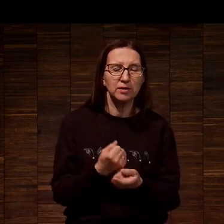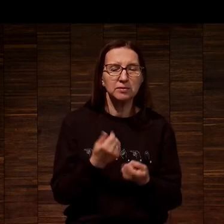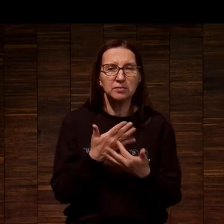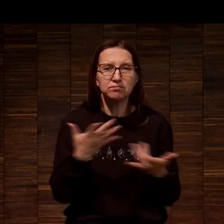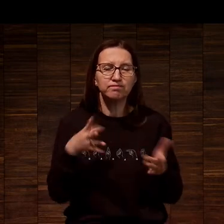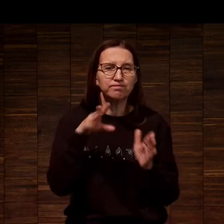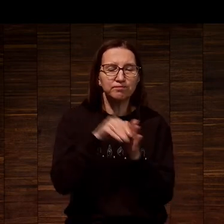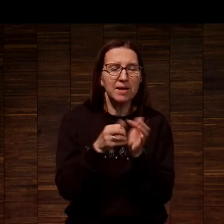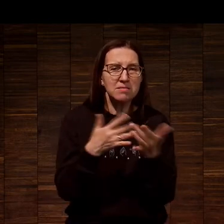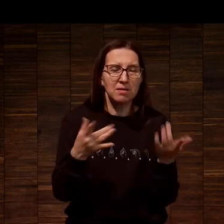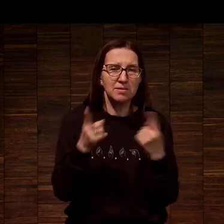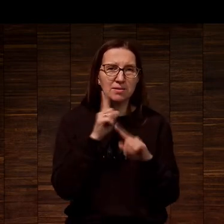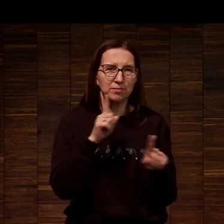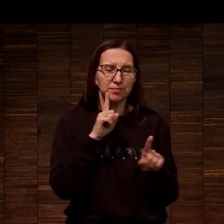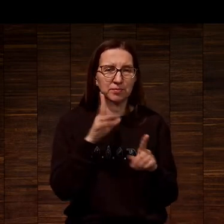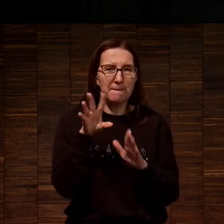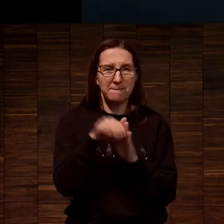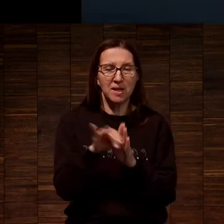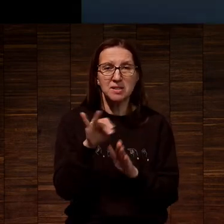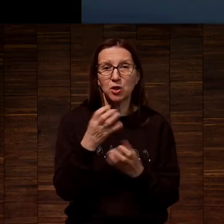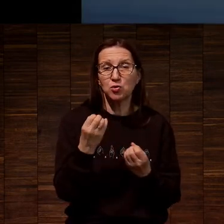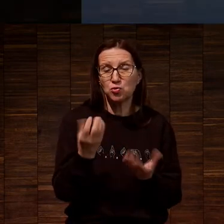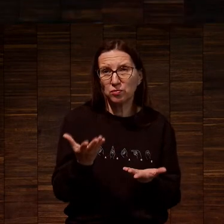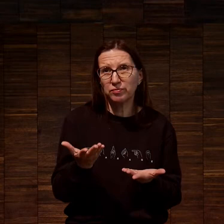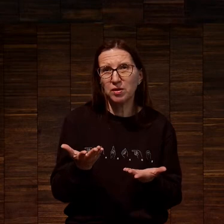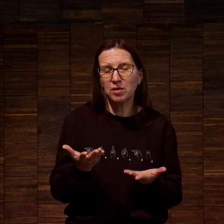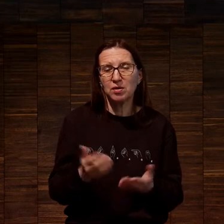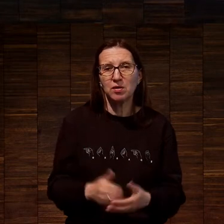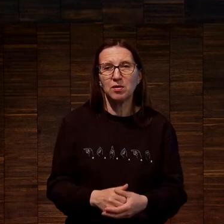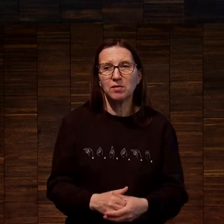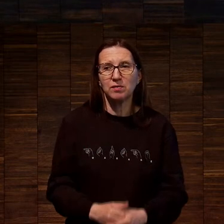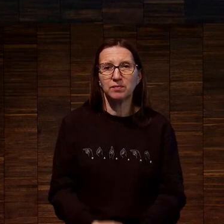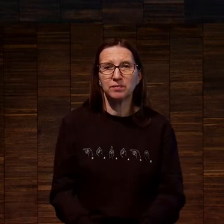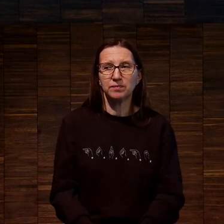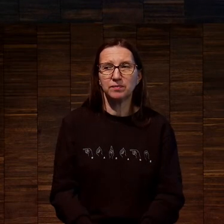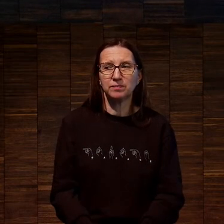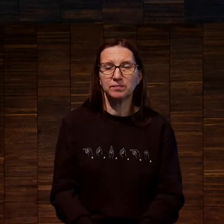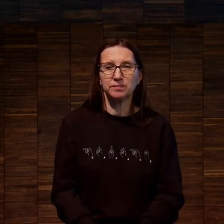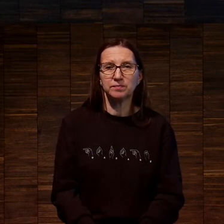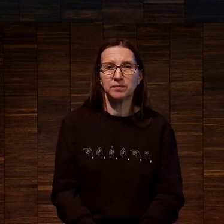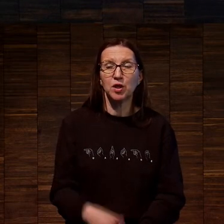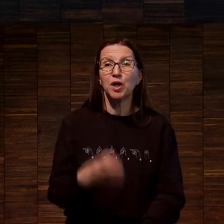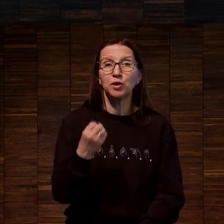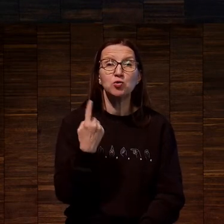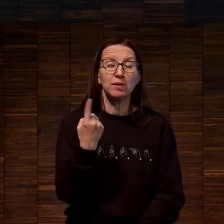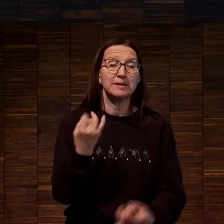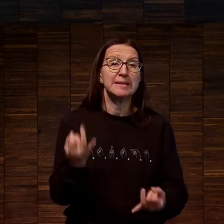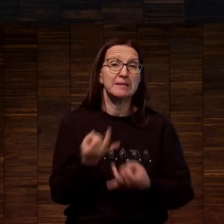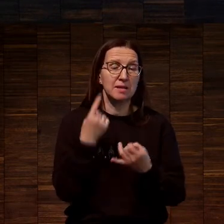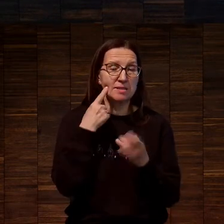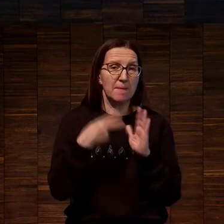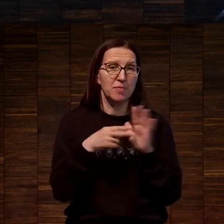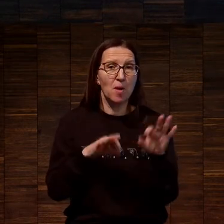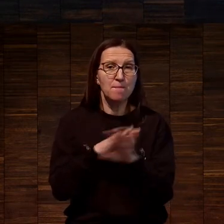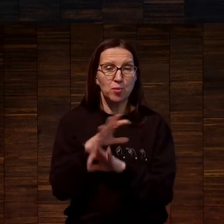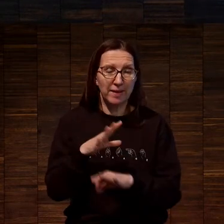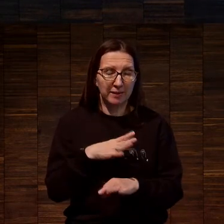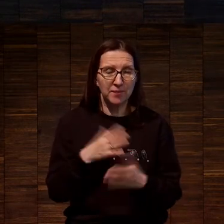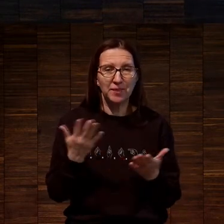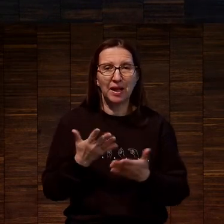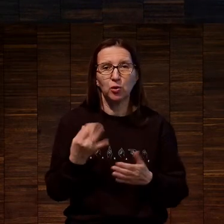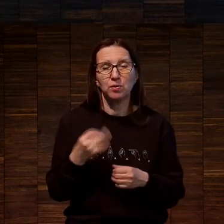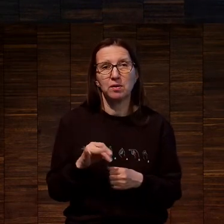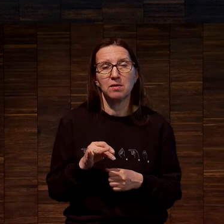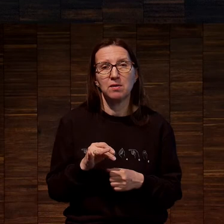медиумов на площадке. Спасибо. Вот. И, в общем-то... А, да, еще. Еще один любопытный проект, который